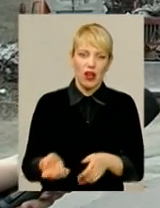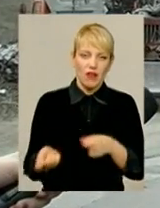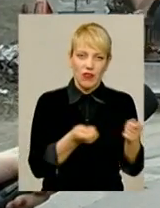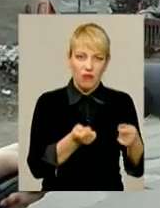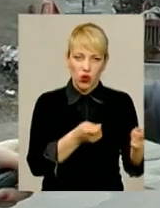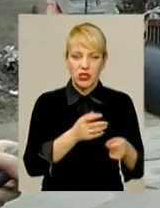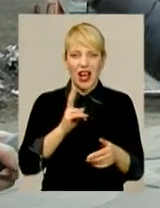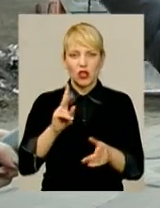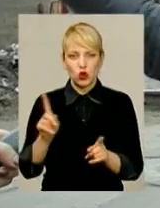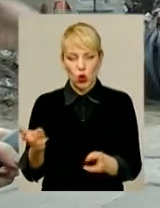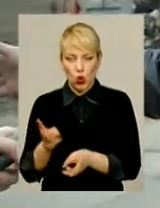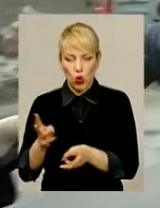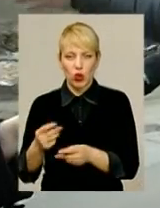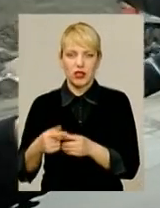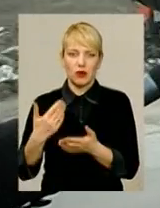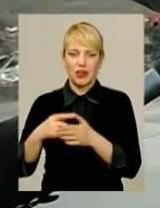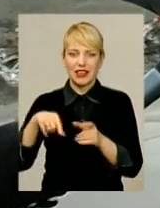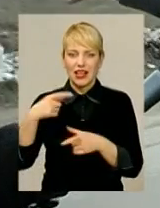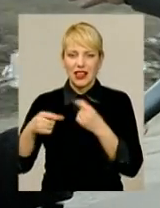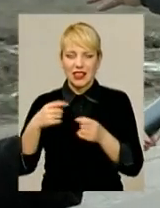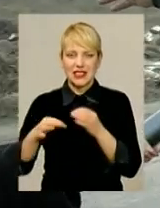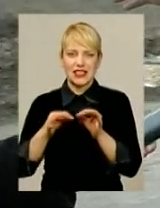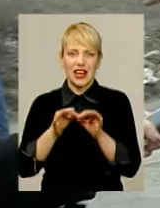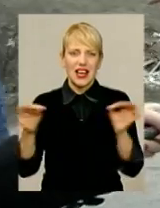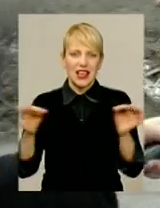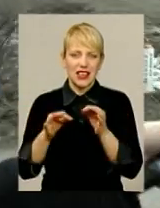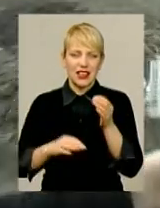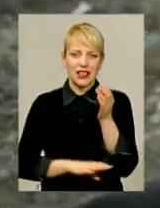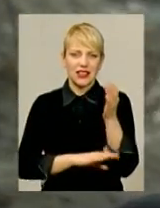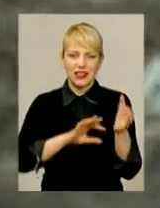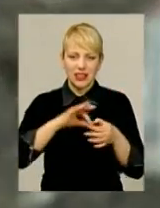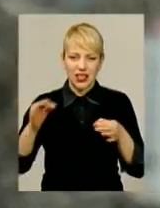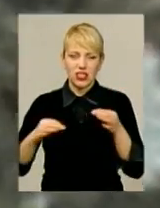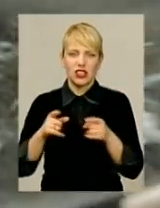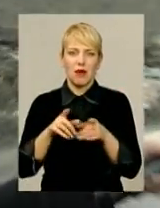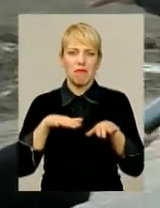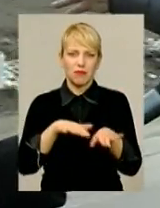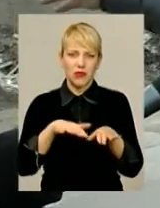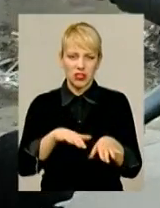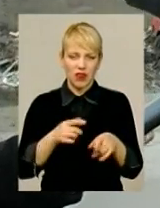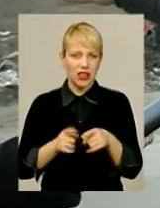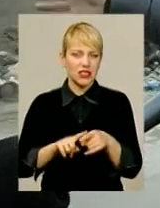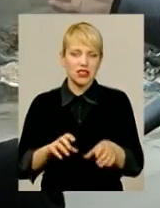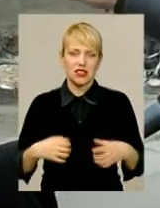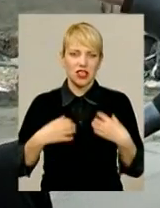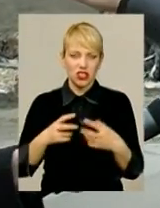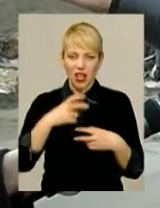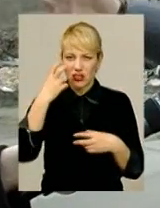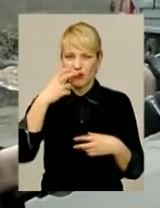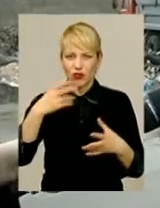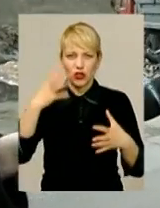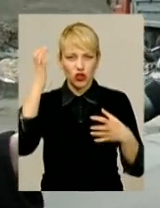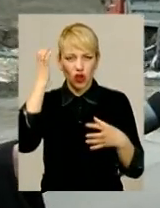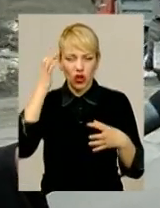от листя, гілячки, вон, бачите, там є вон, всякі відходи швейного цього самого. Оце швейне саме страшне. Воно горить таким чорним